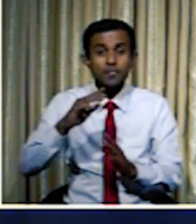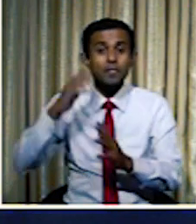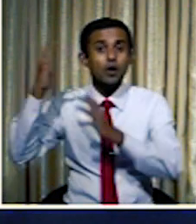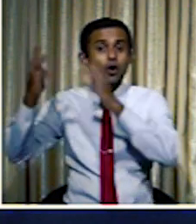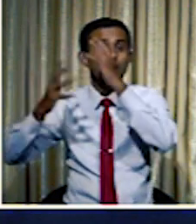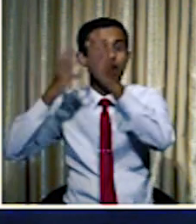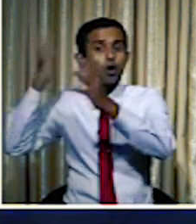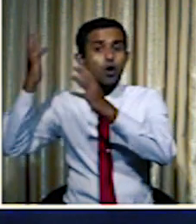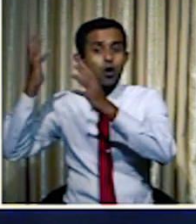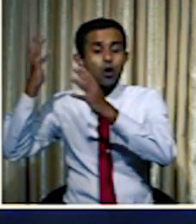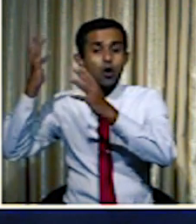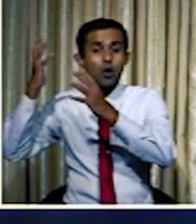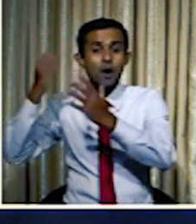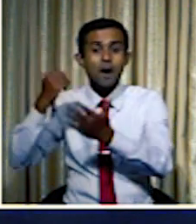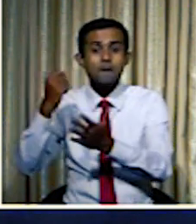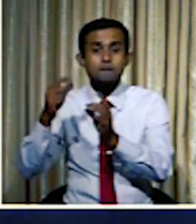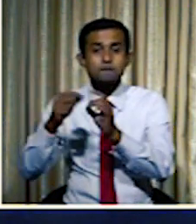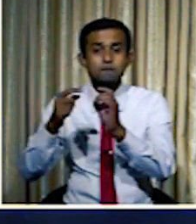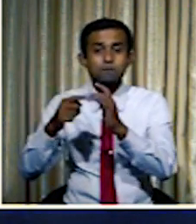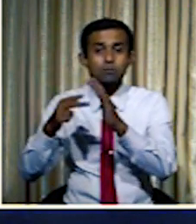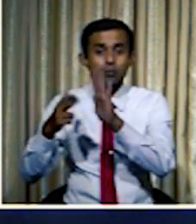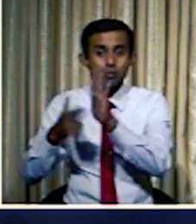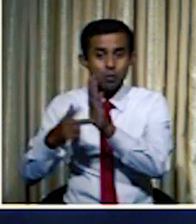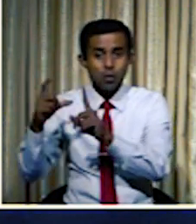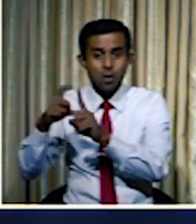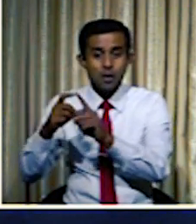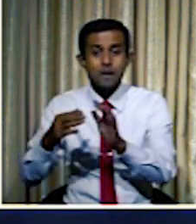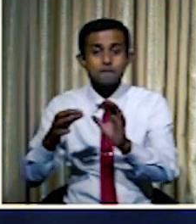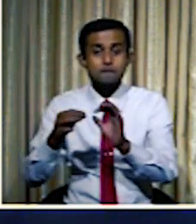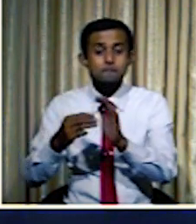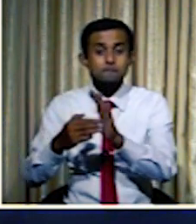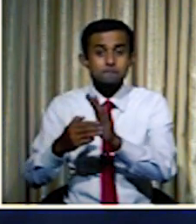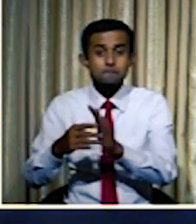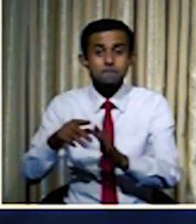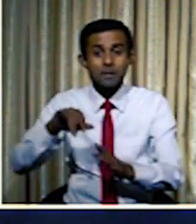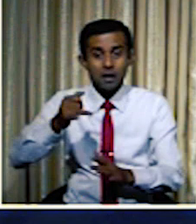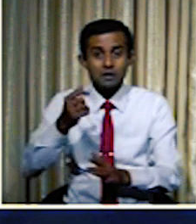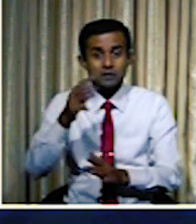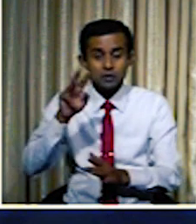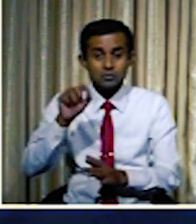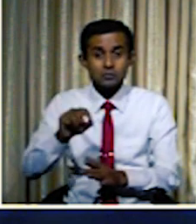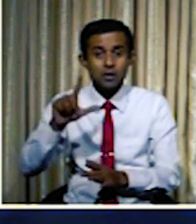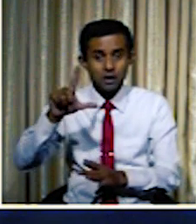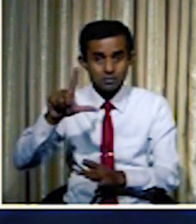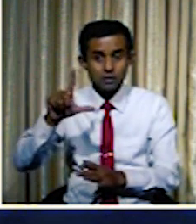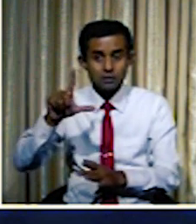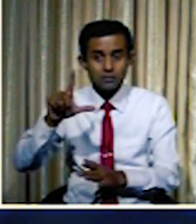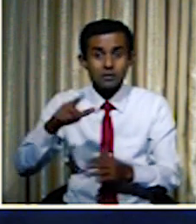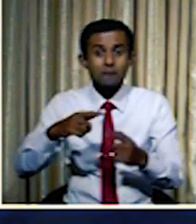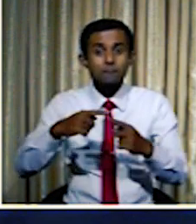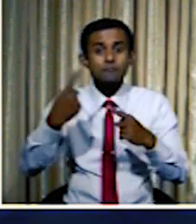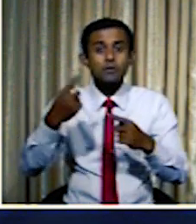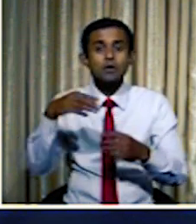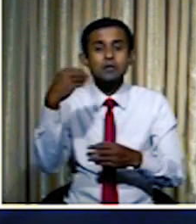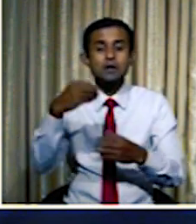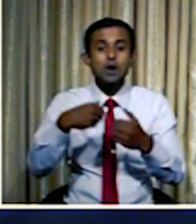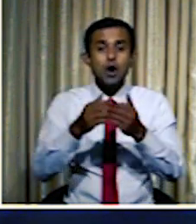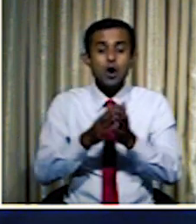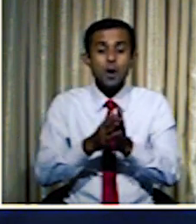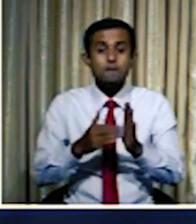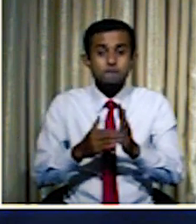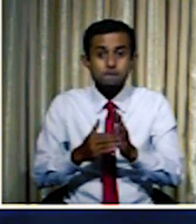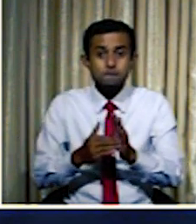ජාත්‍යන්තර ස්වෛරී බැඳුම් කර තියෙනවා ඩොලර් මිලියන 613.7ක්, අනිත් සියලු ණය තියෙනවා ඩොලර්